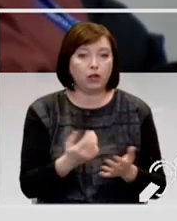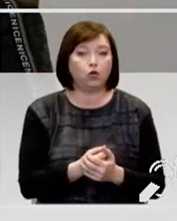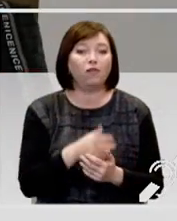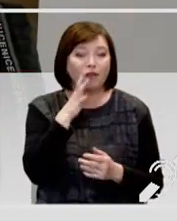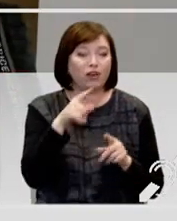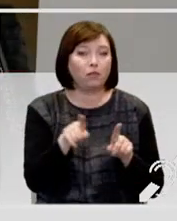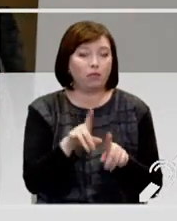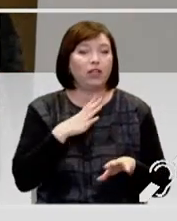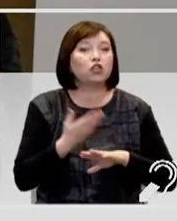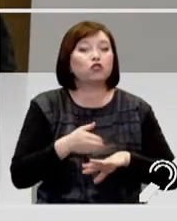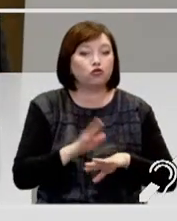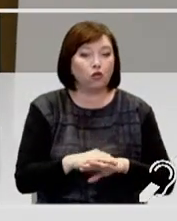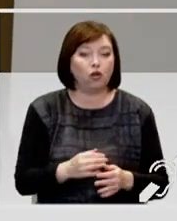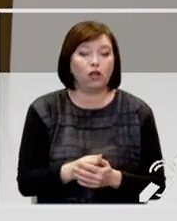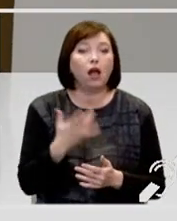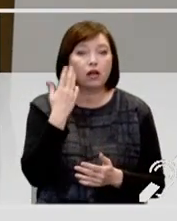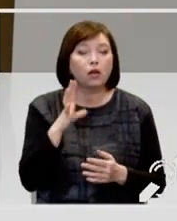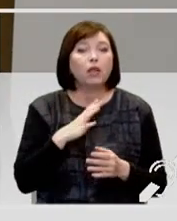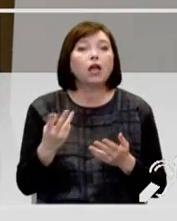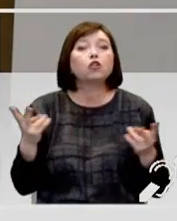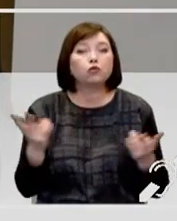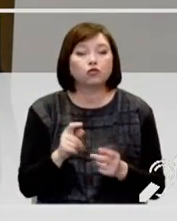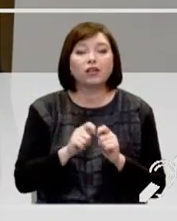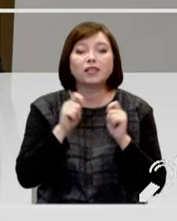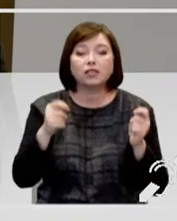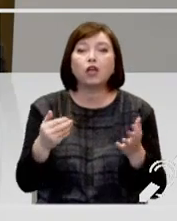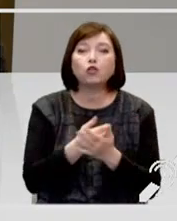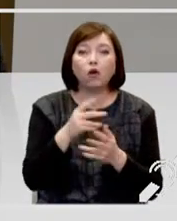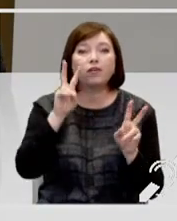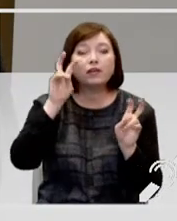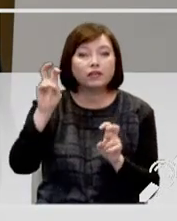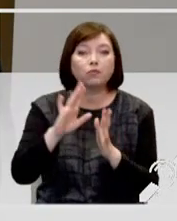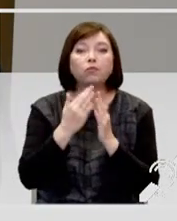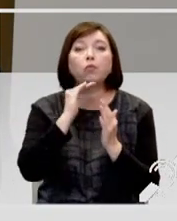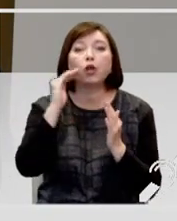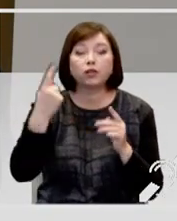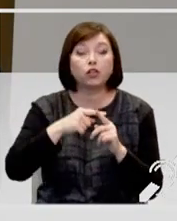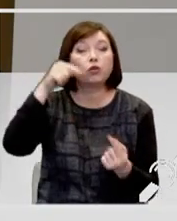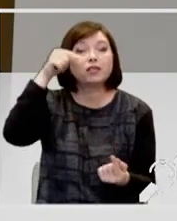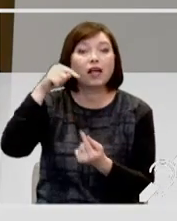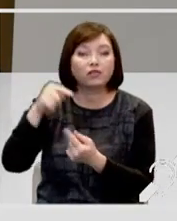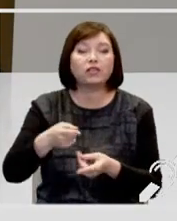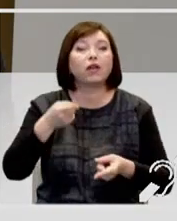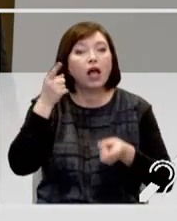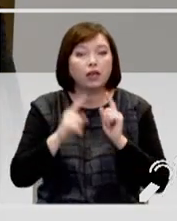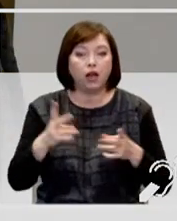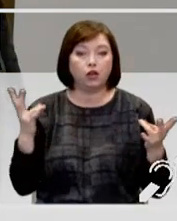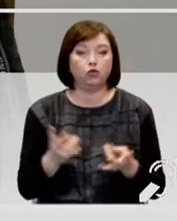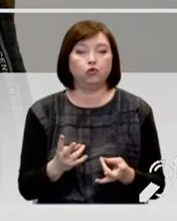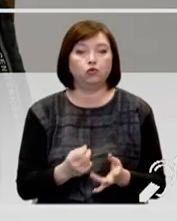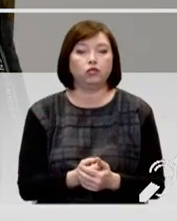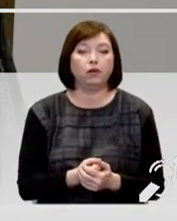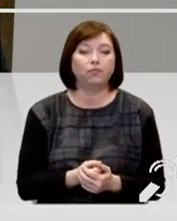Moldova. În acea perioadă, când era necesar crearea unor noi tipuri de biblioteci care să corespundă realității, adică prelejuite